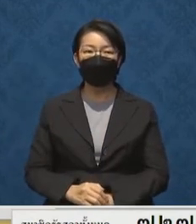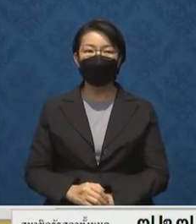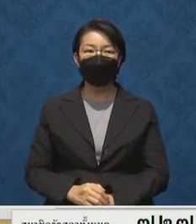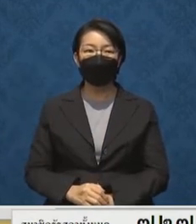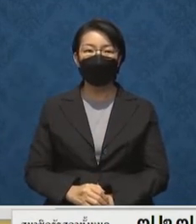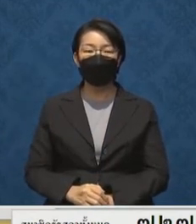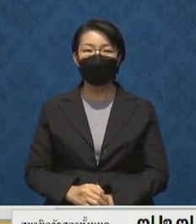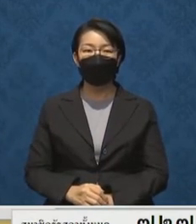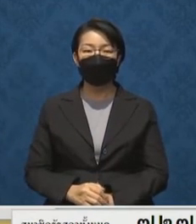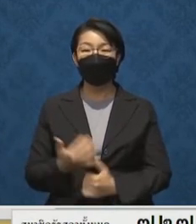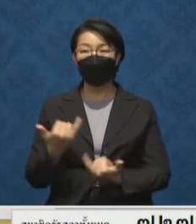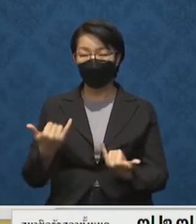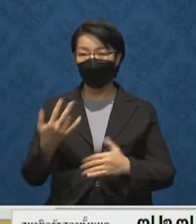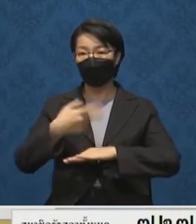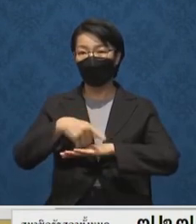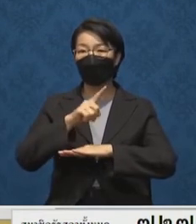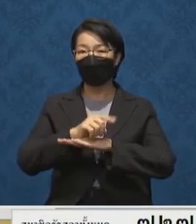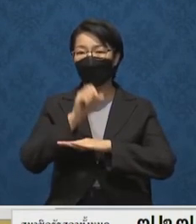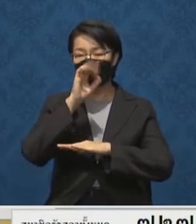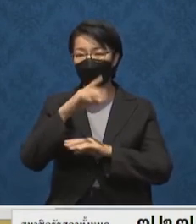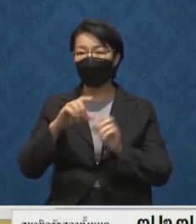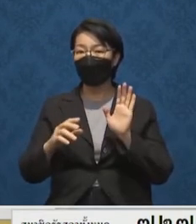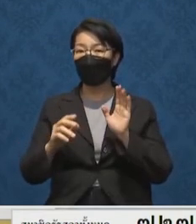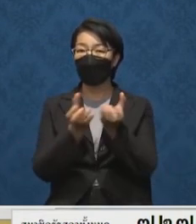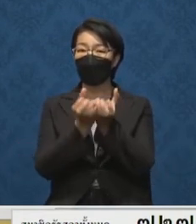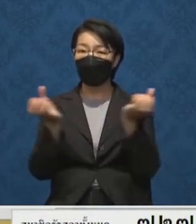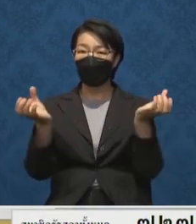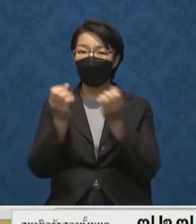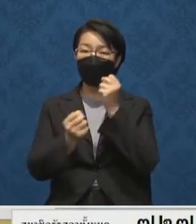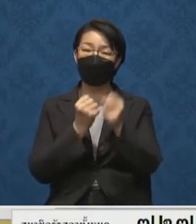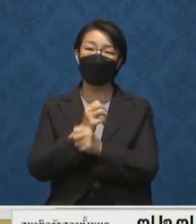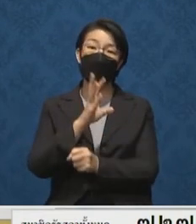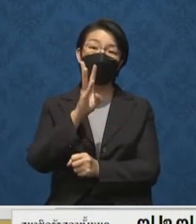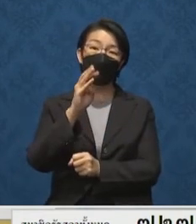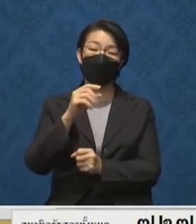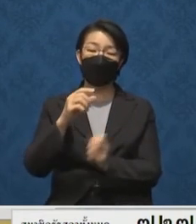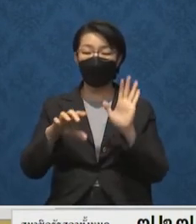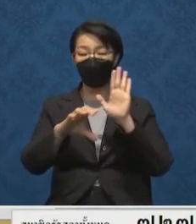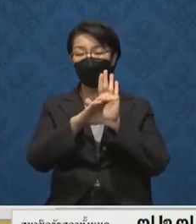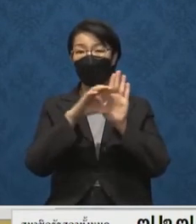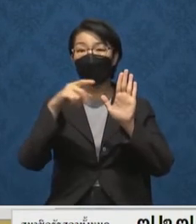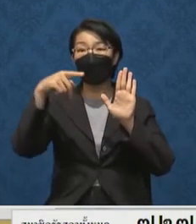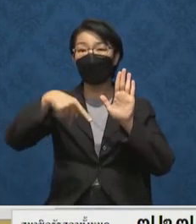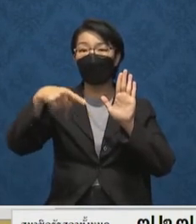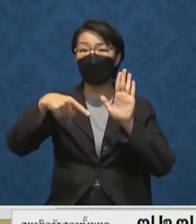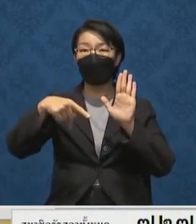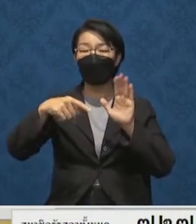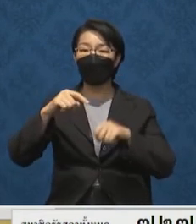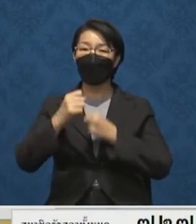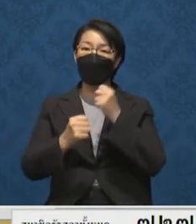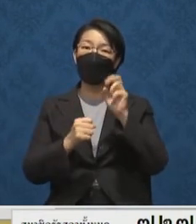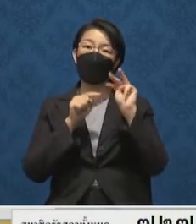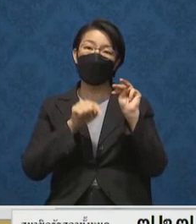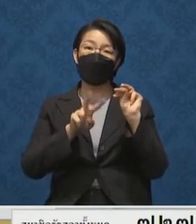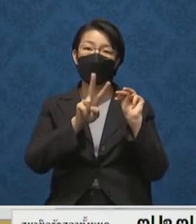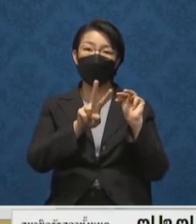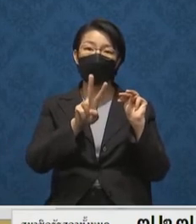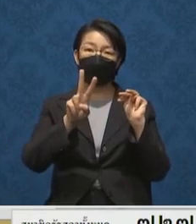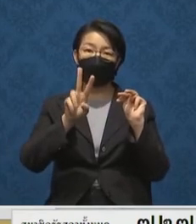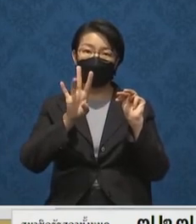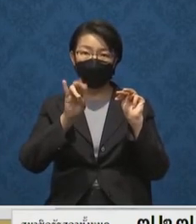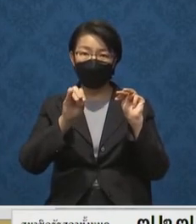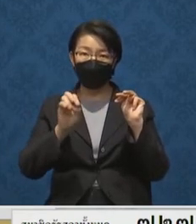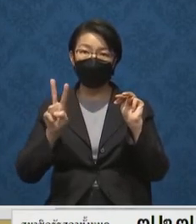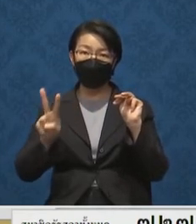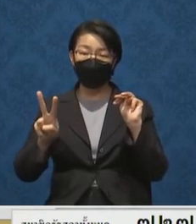ในบทเฉพาะการของรำนู 60 มาตา 272ได้บัญัติไ้ว่าในระห